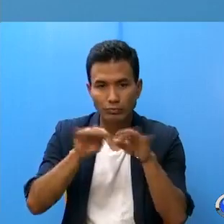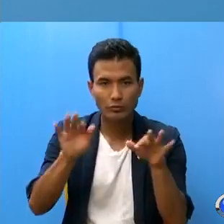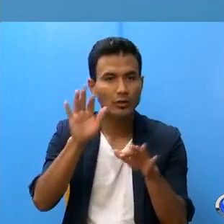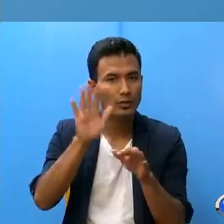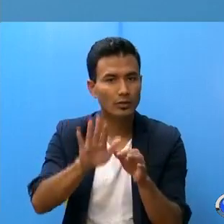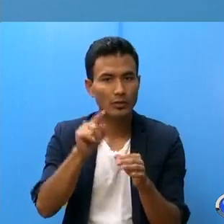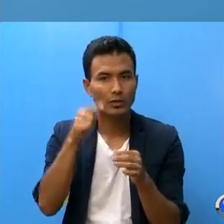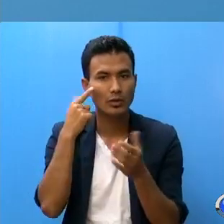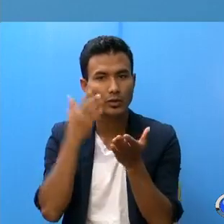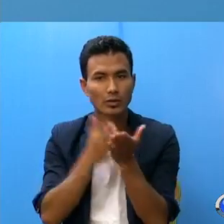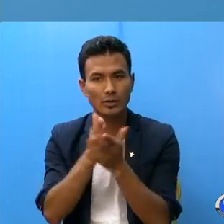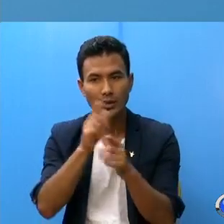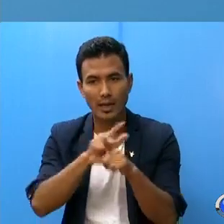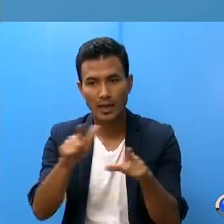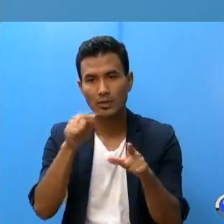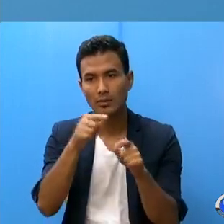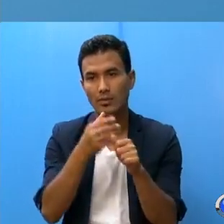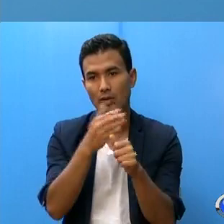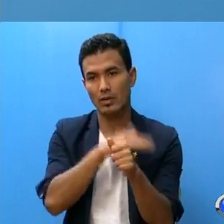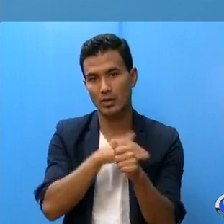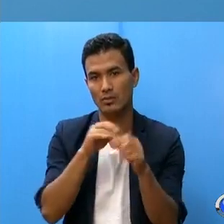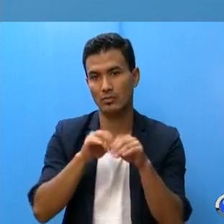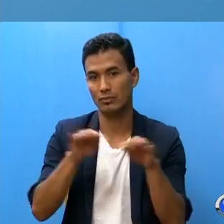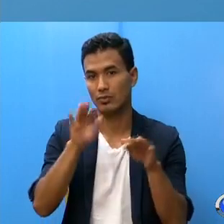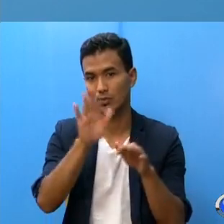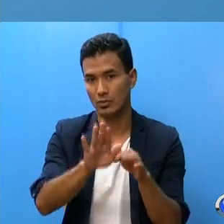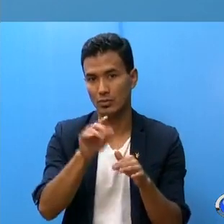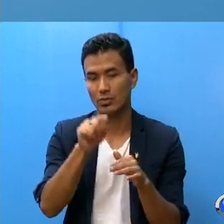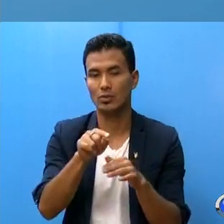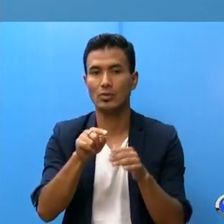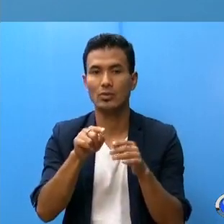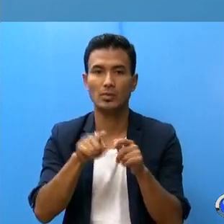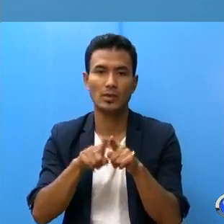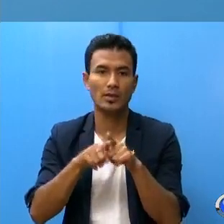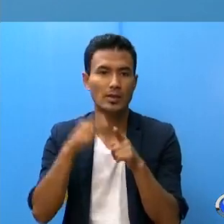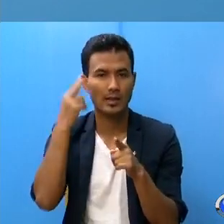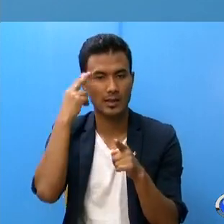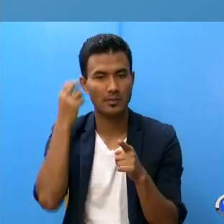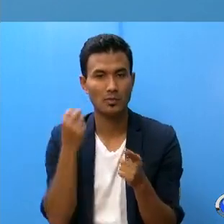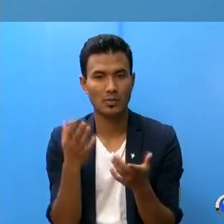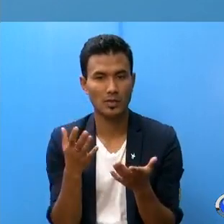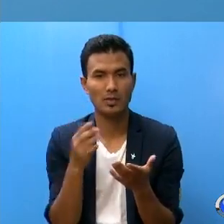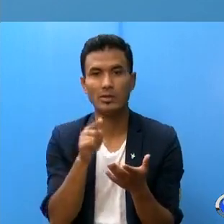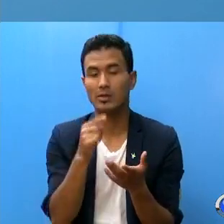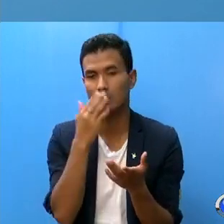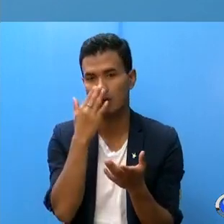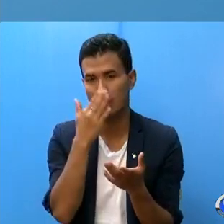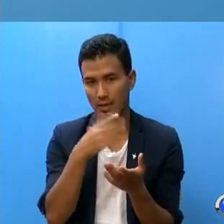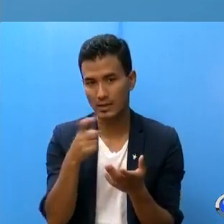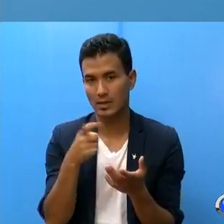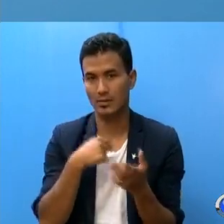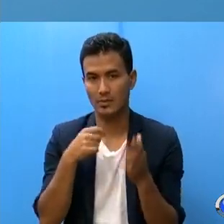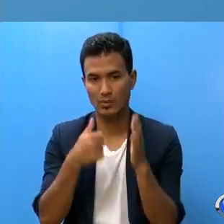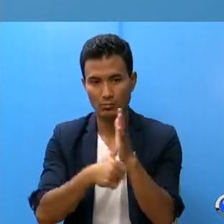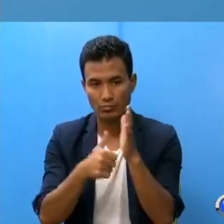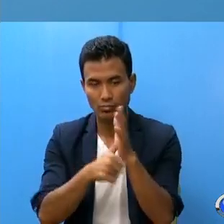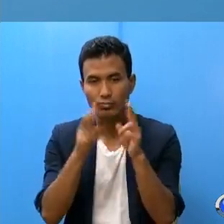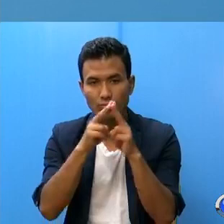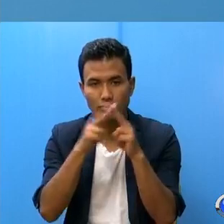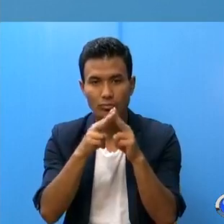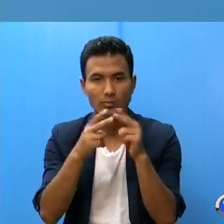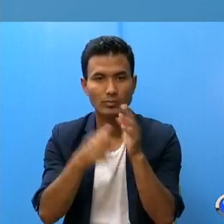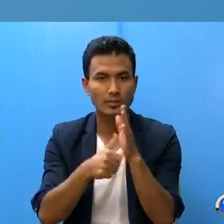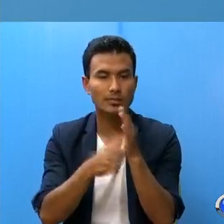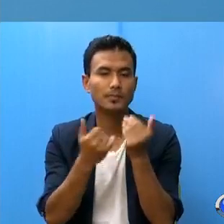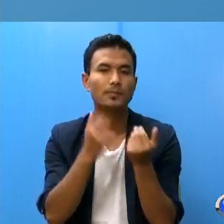बन्नु गर्था चेहाँ लच्टर न आएकन अतो लच्टर न आउने मन्दा अगाडी फळी रहेकोछर्ण वहरला अमने था पाई रहने था तिस्वाइचे किया गवनबाँ परचा आमने गौन्त ट्री ट्रेशिंग अमने